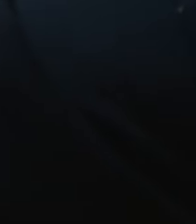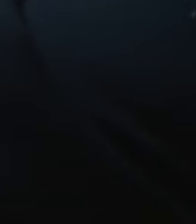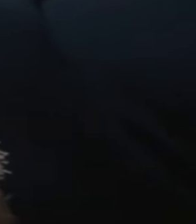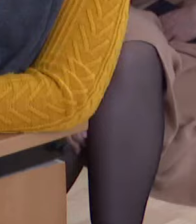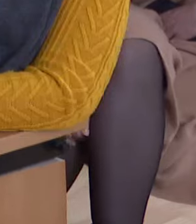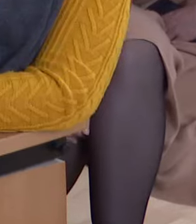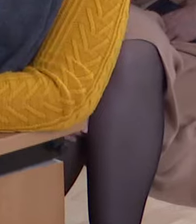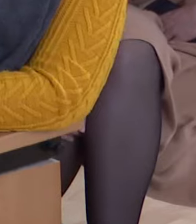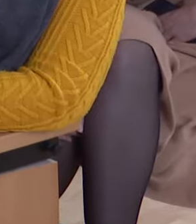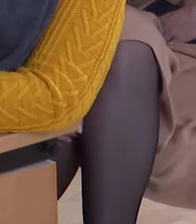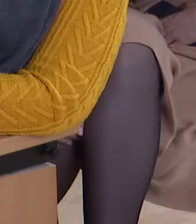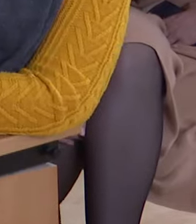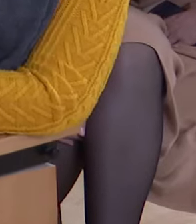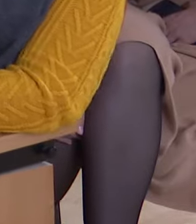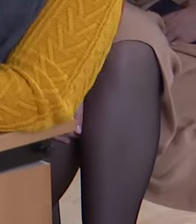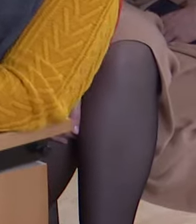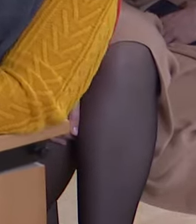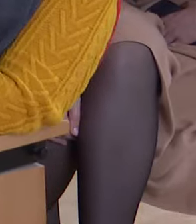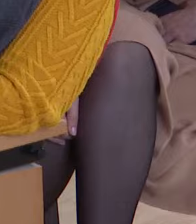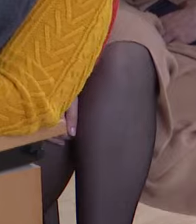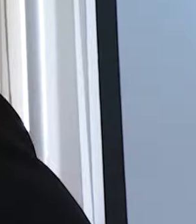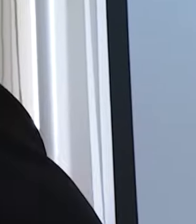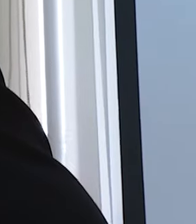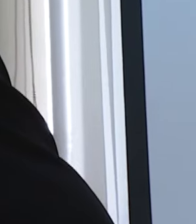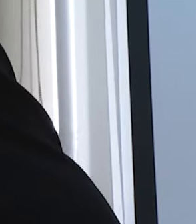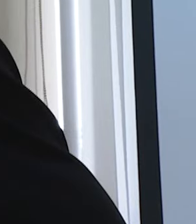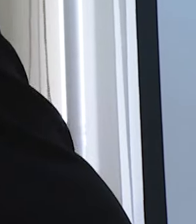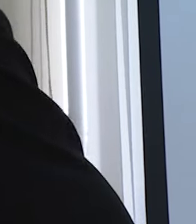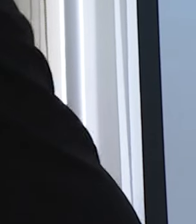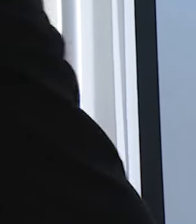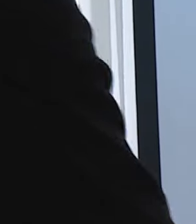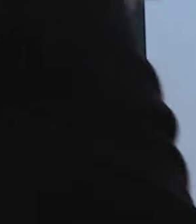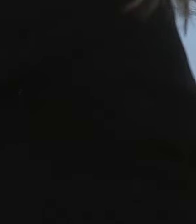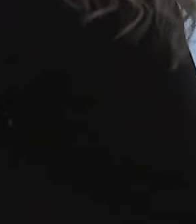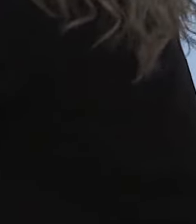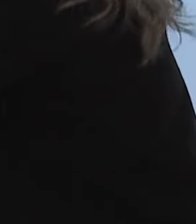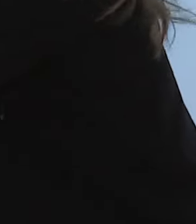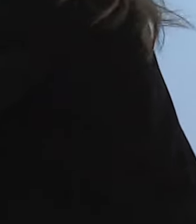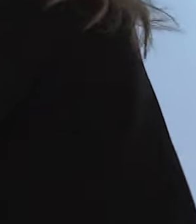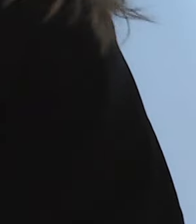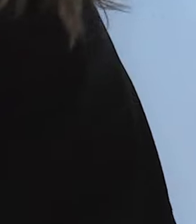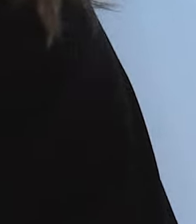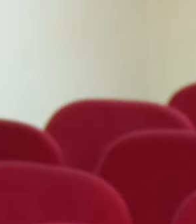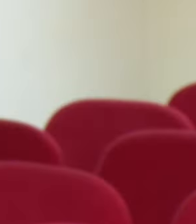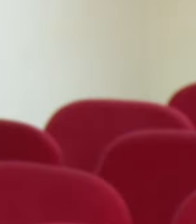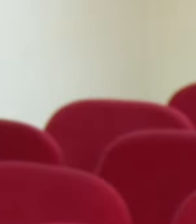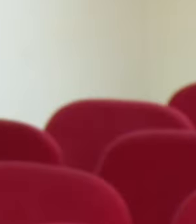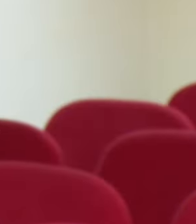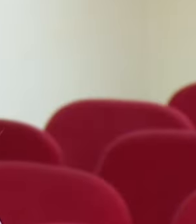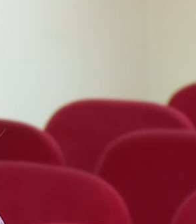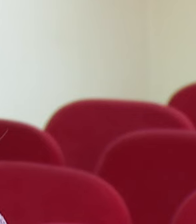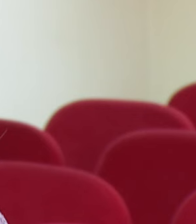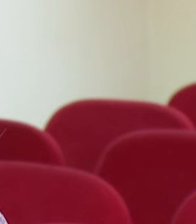необходимо пройти повторное обучение. Мы должны знать, как действовать с детьми, как действовать руководителям школ, как